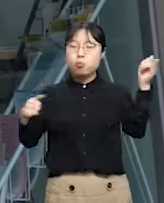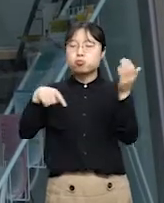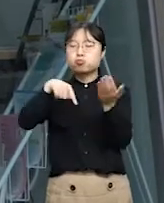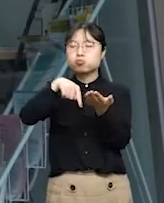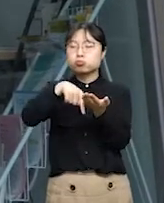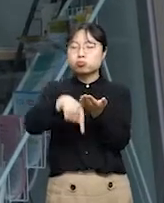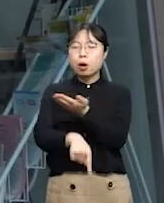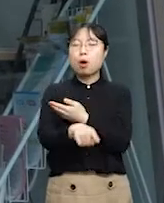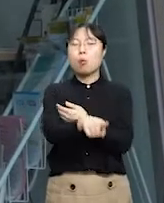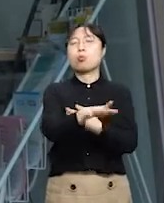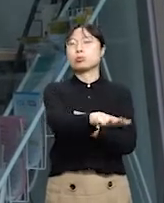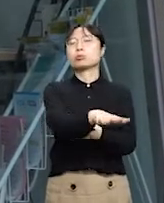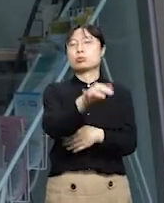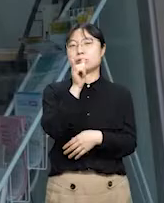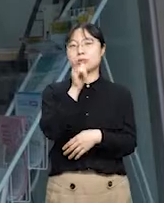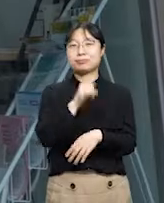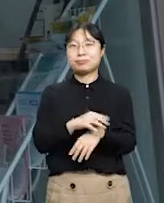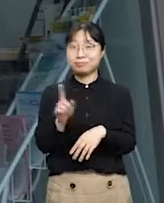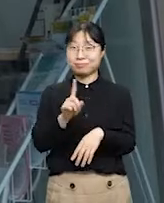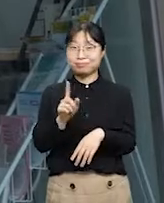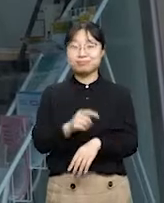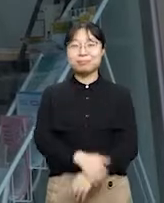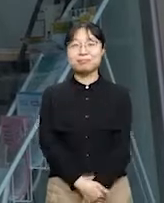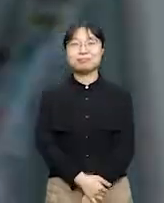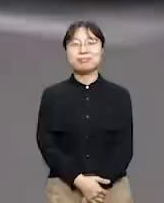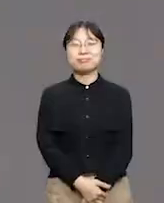이야기가 숨어 있는지 알아보겠습니다. 예.